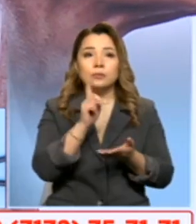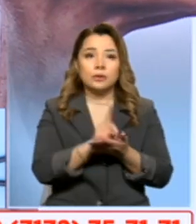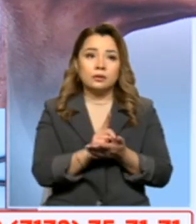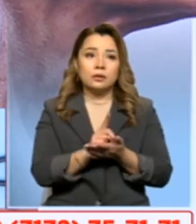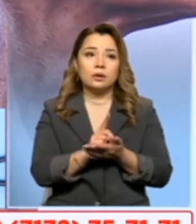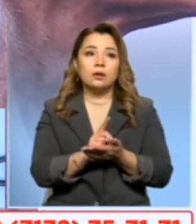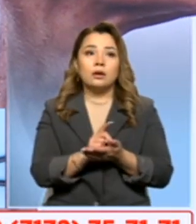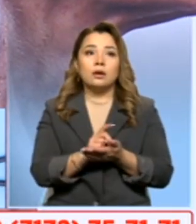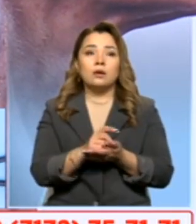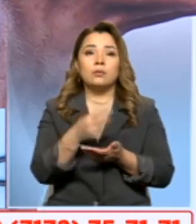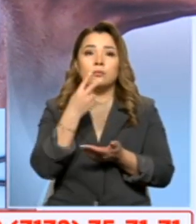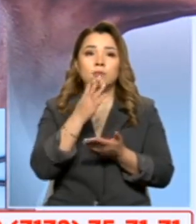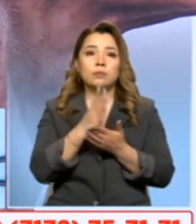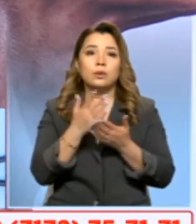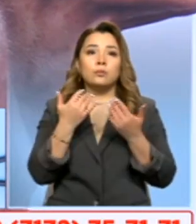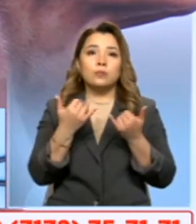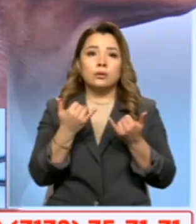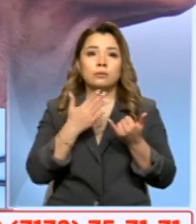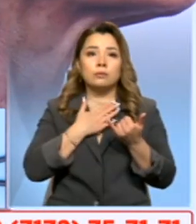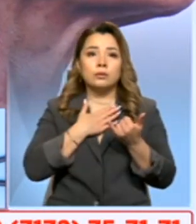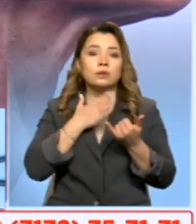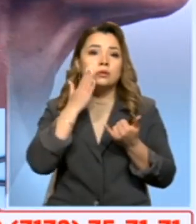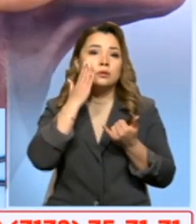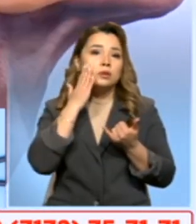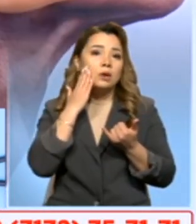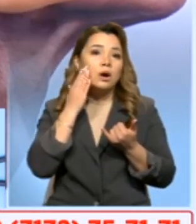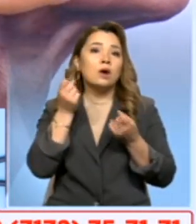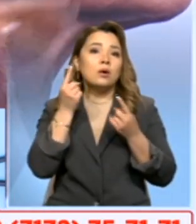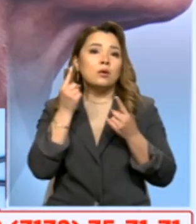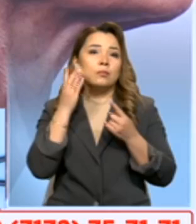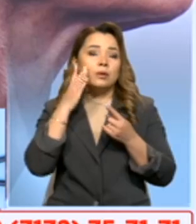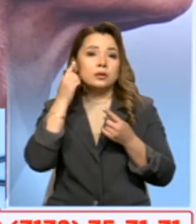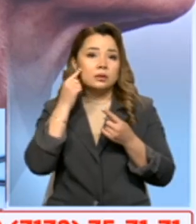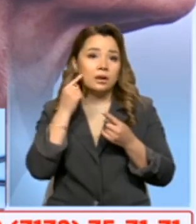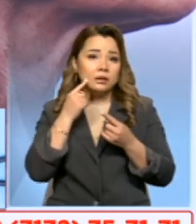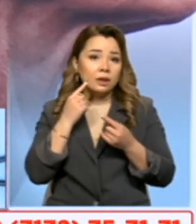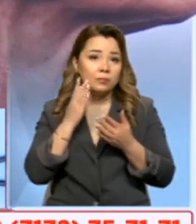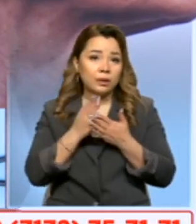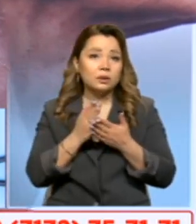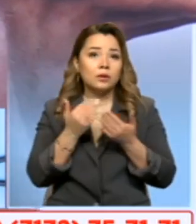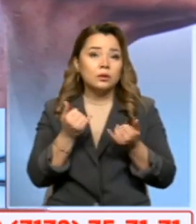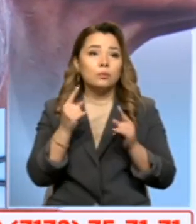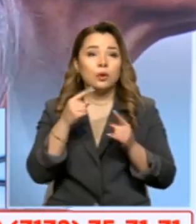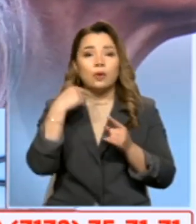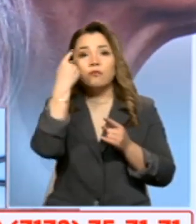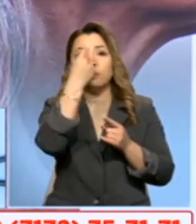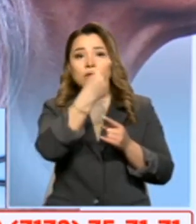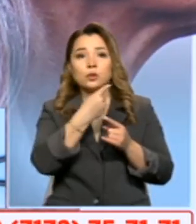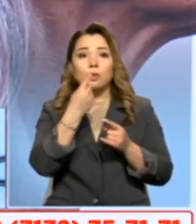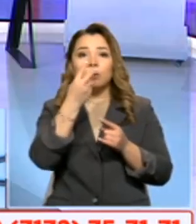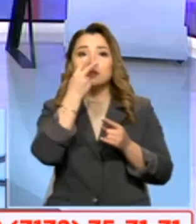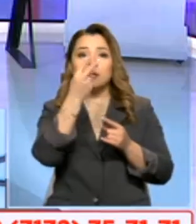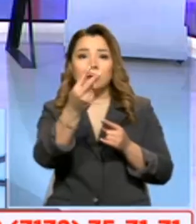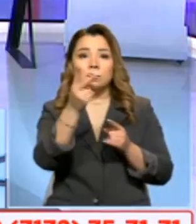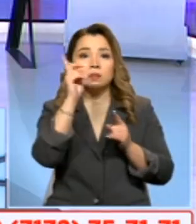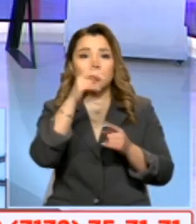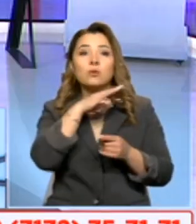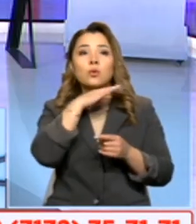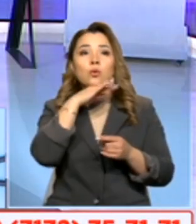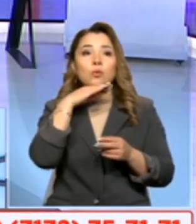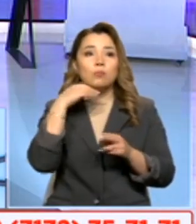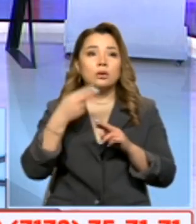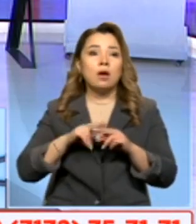түрде. Сөзде айтасыздар, ай, мына бүгін мынандай әжім жоқ еді, неге мынау пайда болды деп. Неге осы біз визуалды түрде өзімізді қарай отырып,